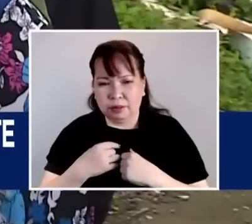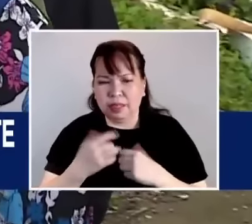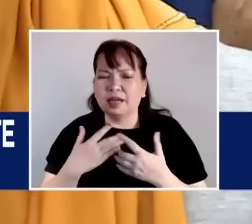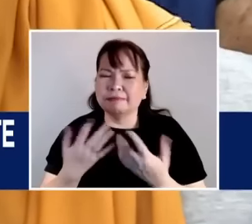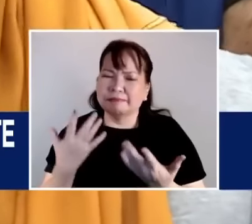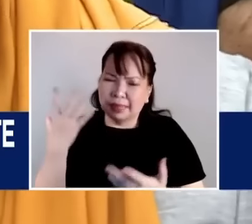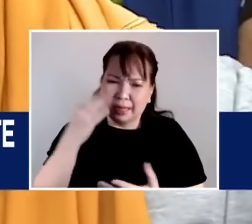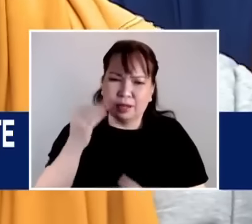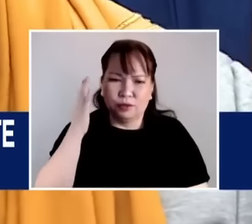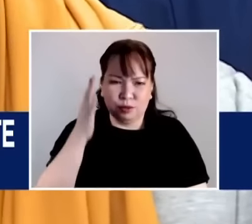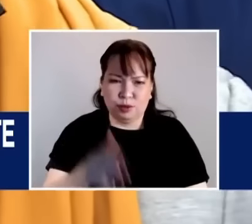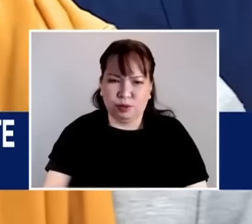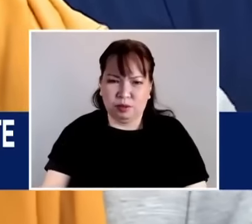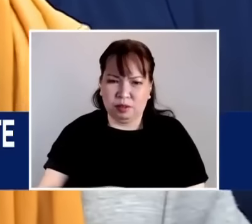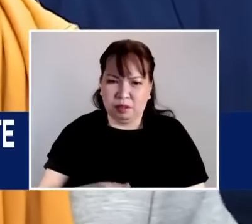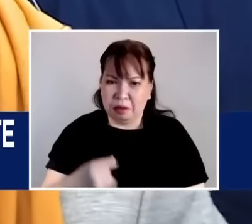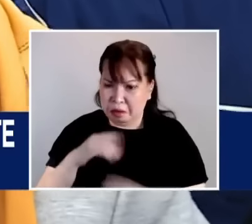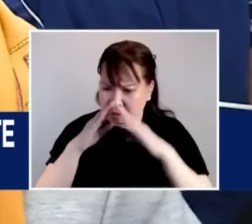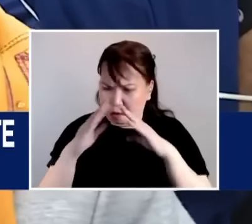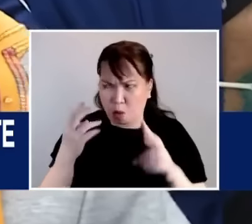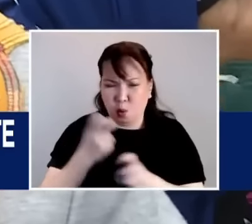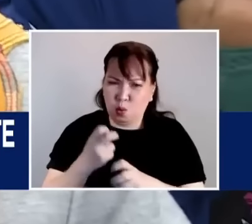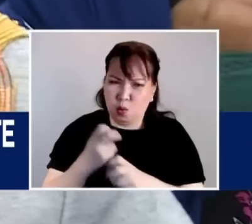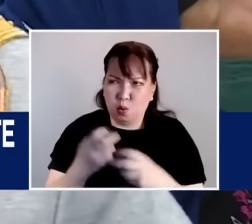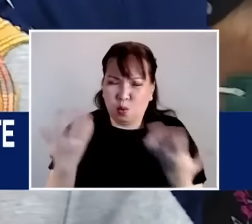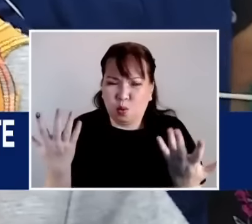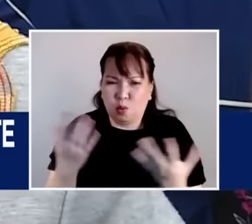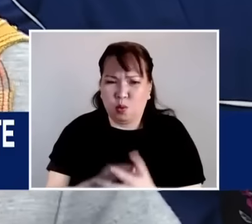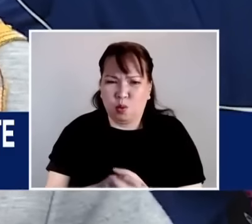kinabukasan. Pag wala kaming bahay, nawala.